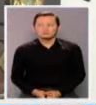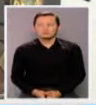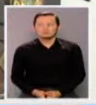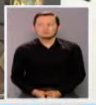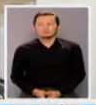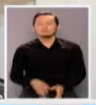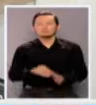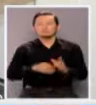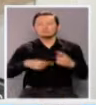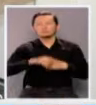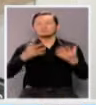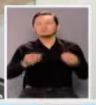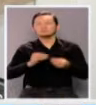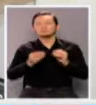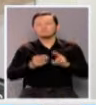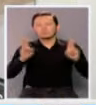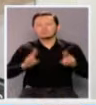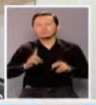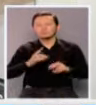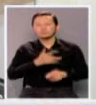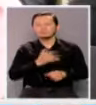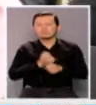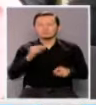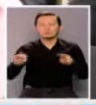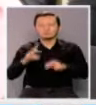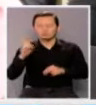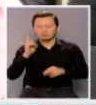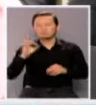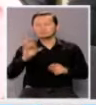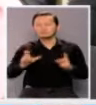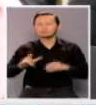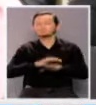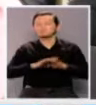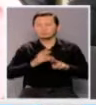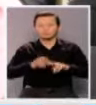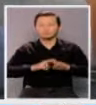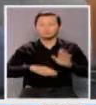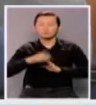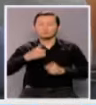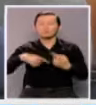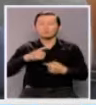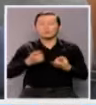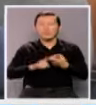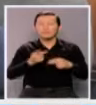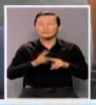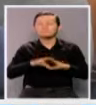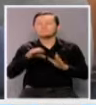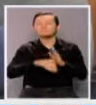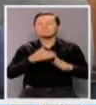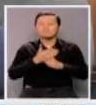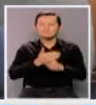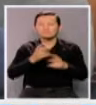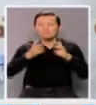вопросы, стоящие на повестке дня. Усиление охранной деятельности и видеонаблюдения на объектах предпринимательства. Карта общественного